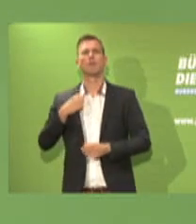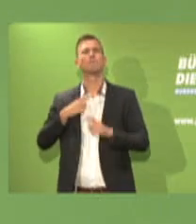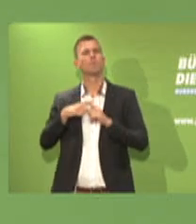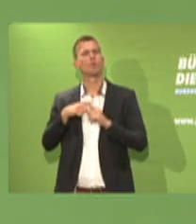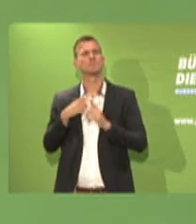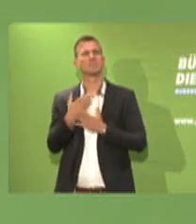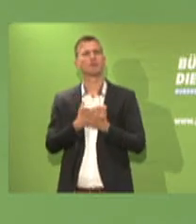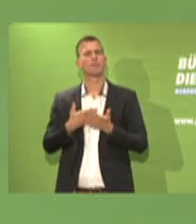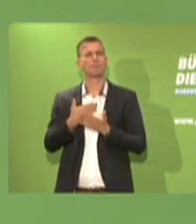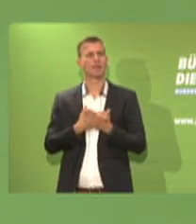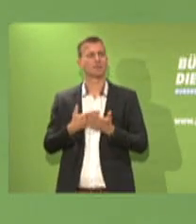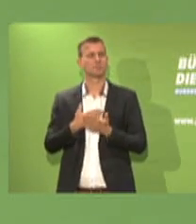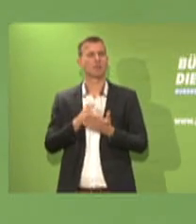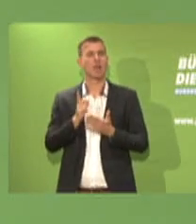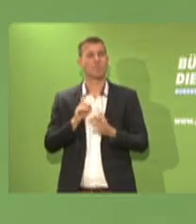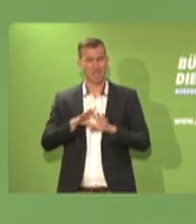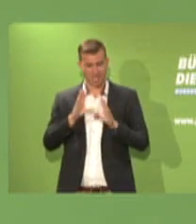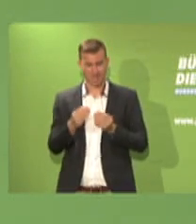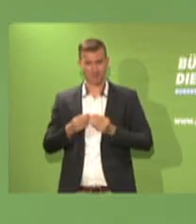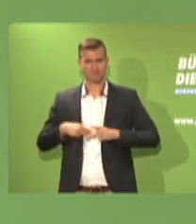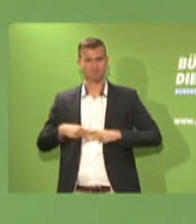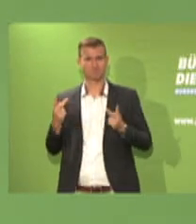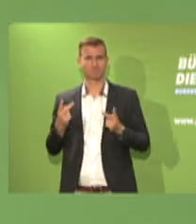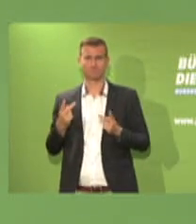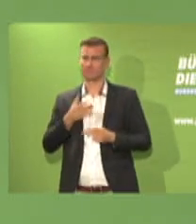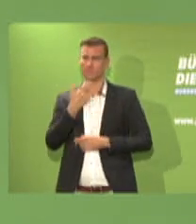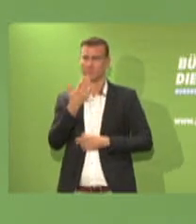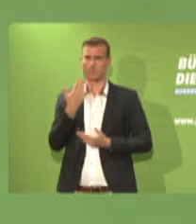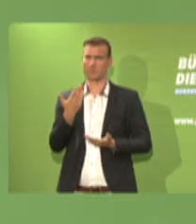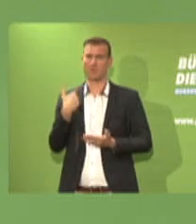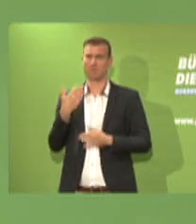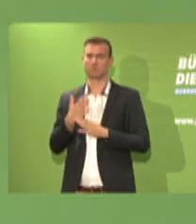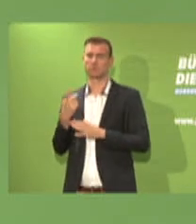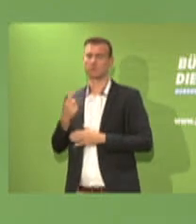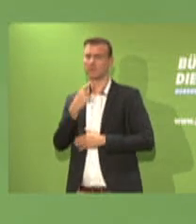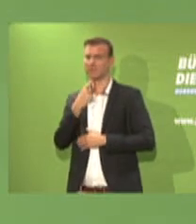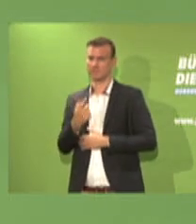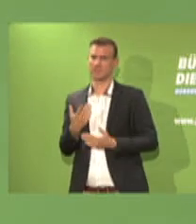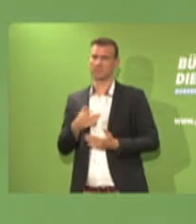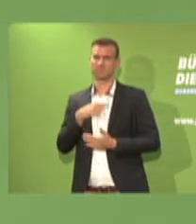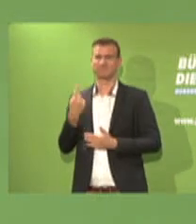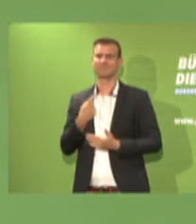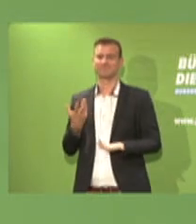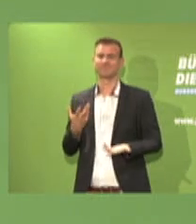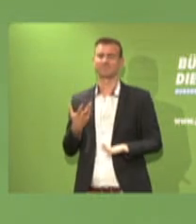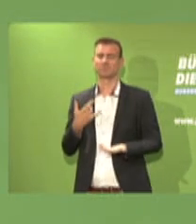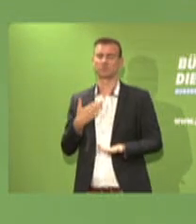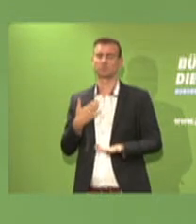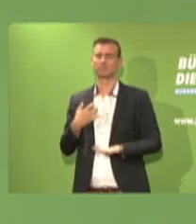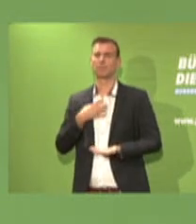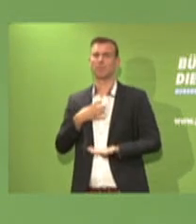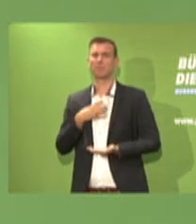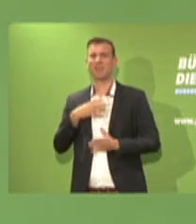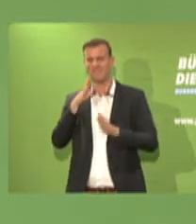dennoch nicht ist alles gut, denn auch das ist schon angeführt worden, wir haben ein Problem, Fachkräfte in